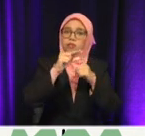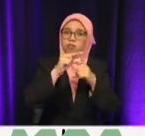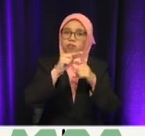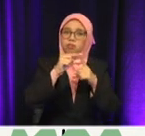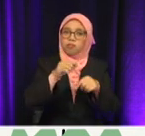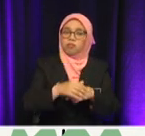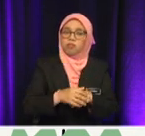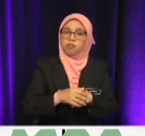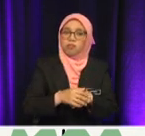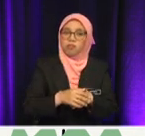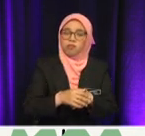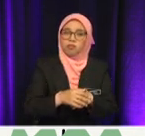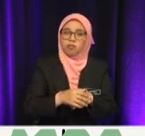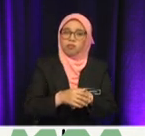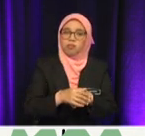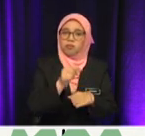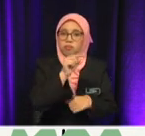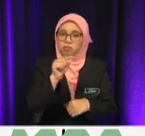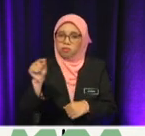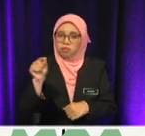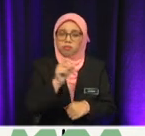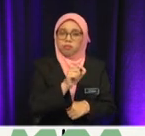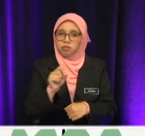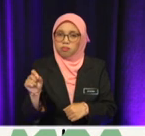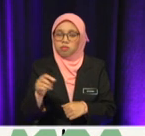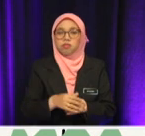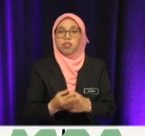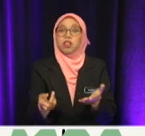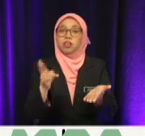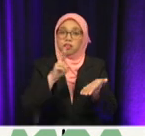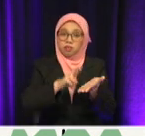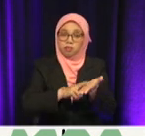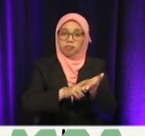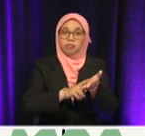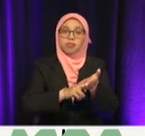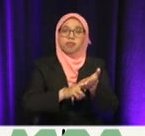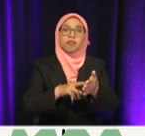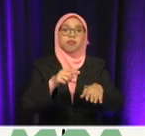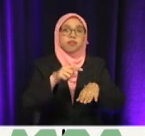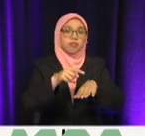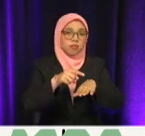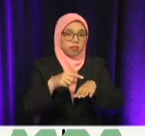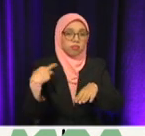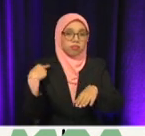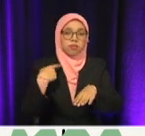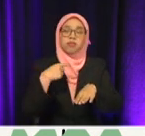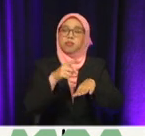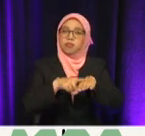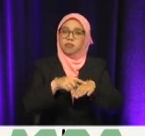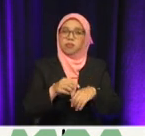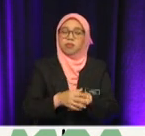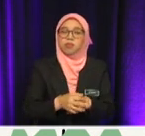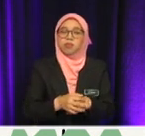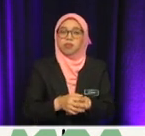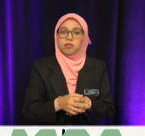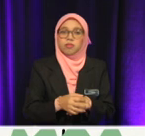perkataan kaki tangan kat sini. Jadi cikgu yakin ini ialah rekod kaki tangan. murid-murid, rekod kaki tangan ni dia satu jawapan